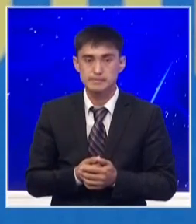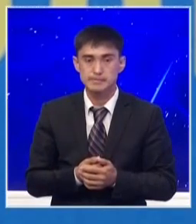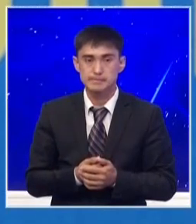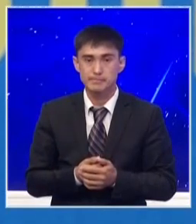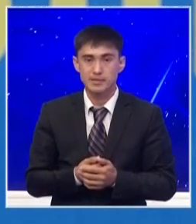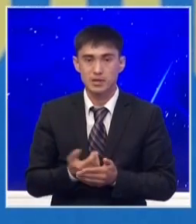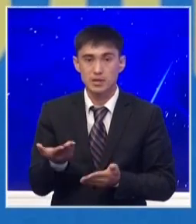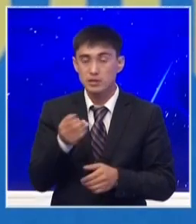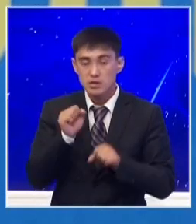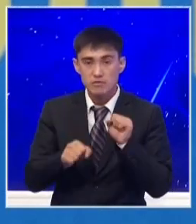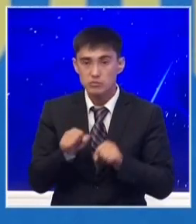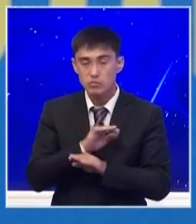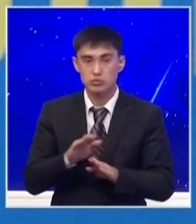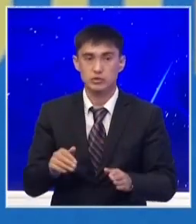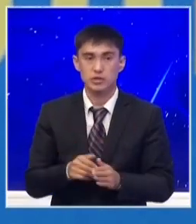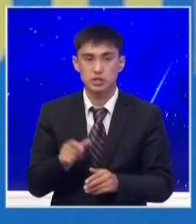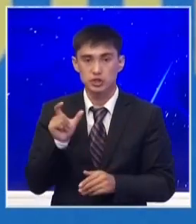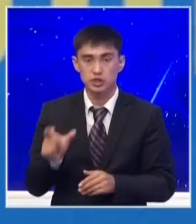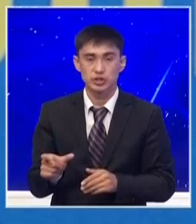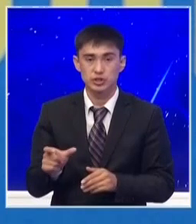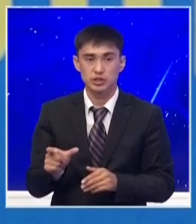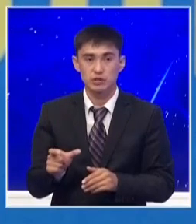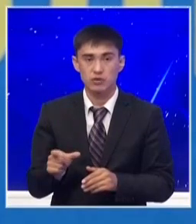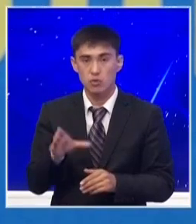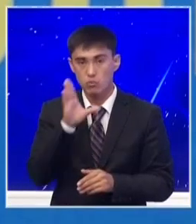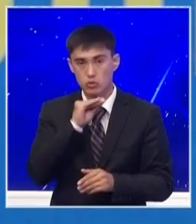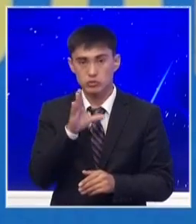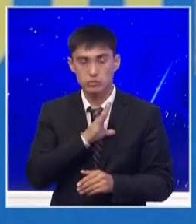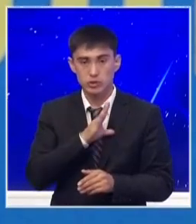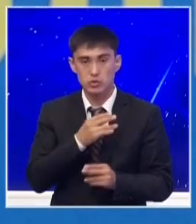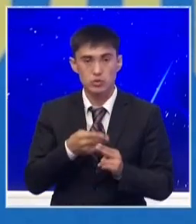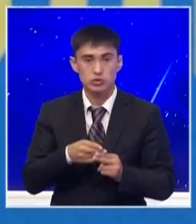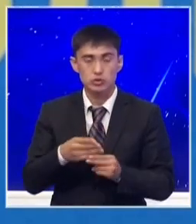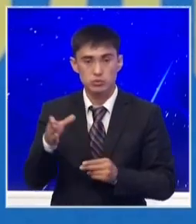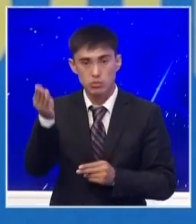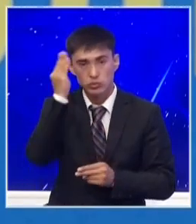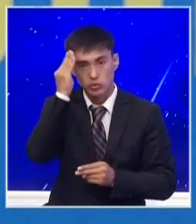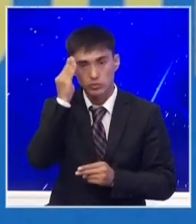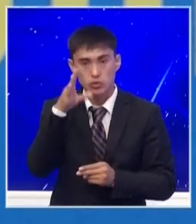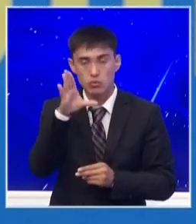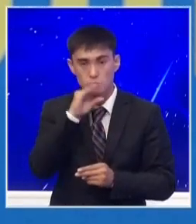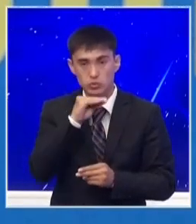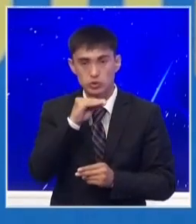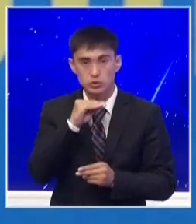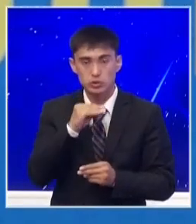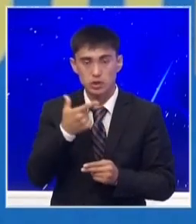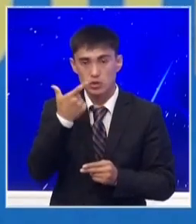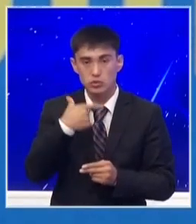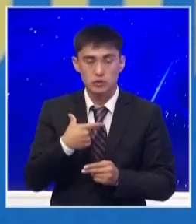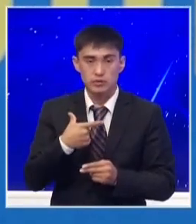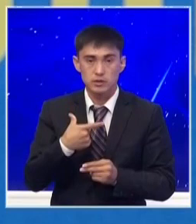Но это же невозможно. Человек, он может быть очень способный, очень